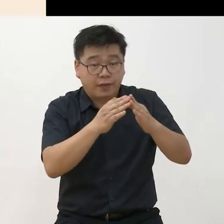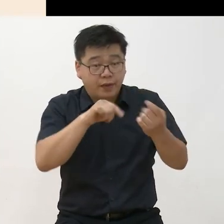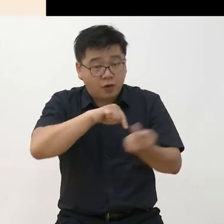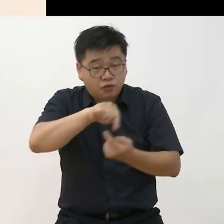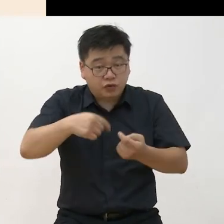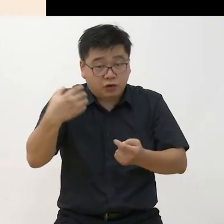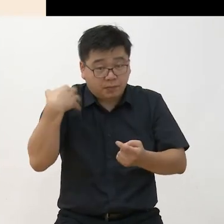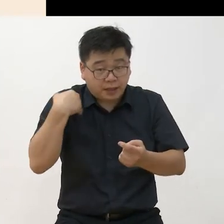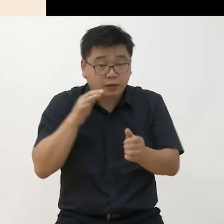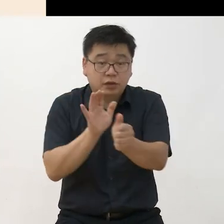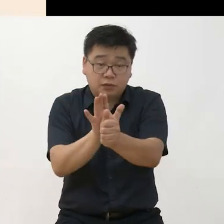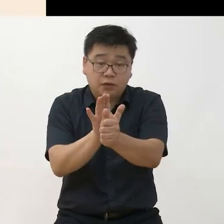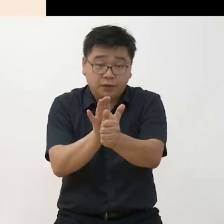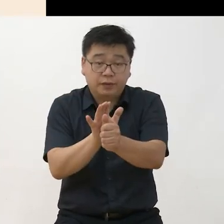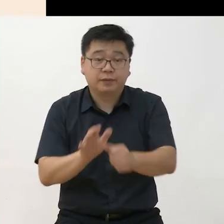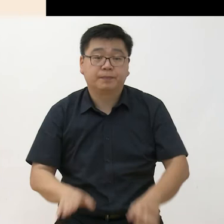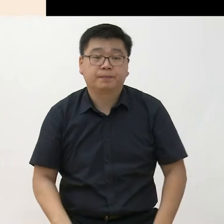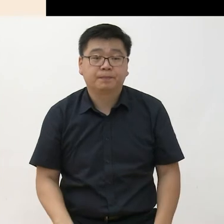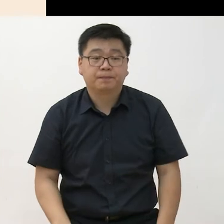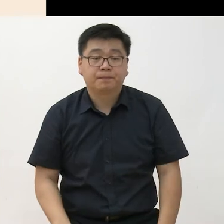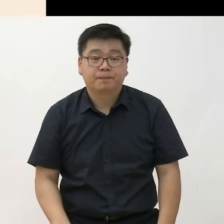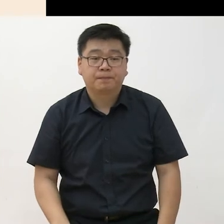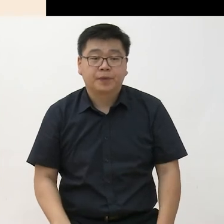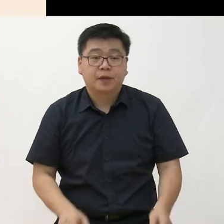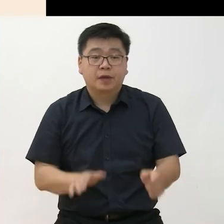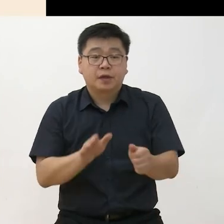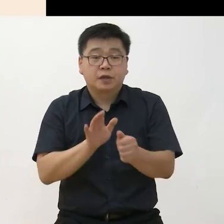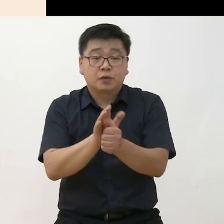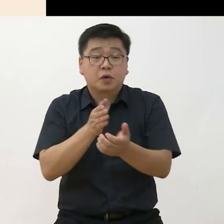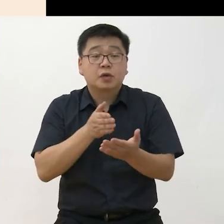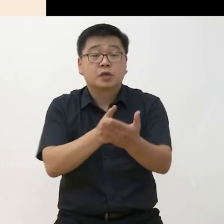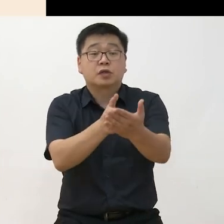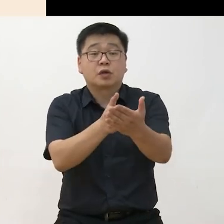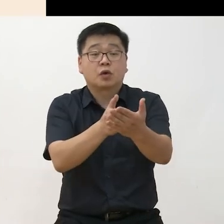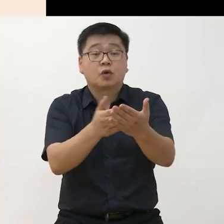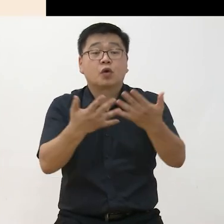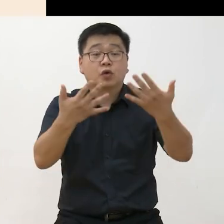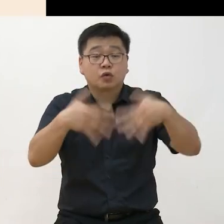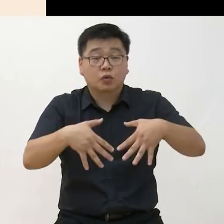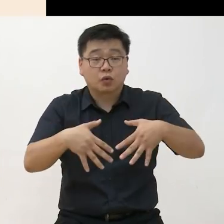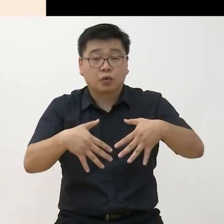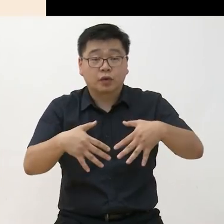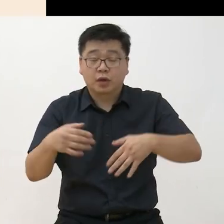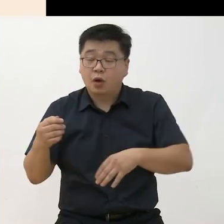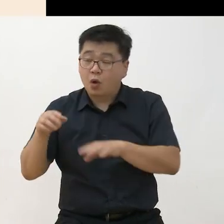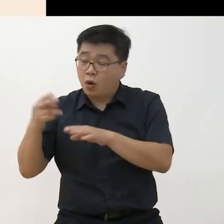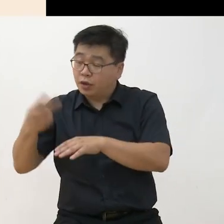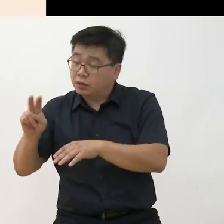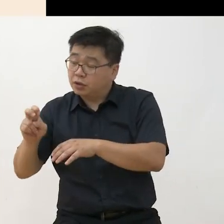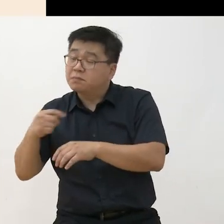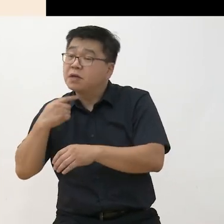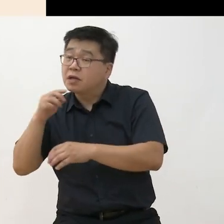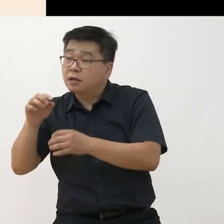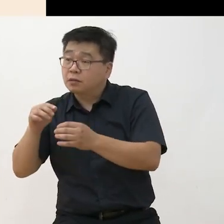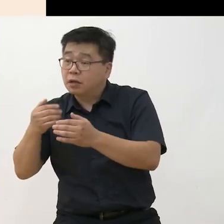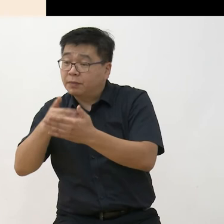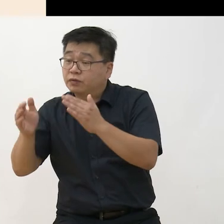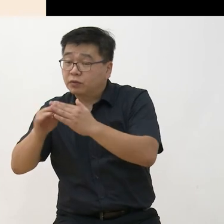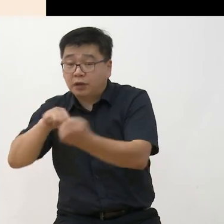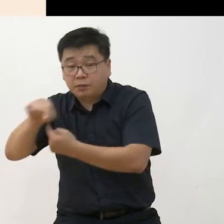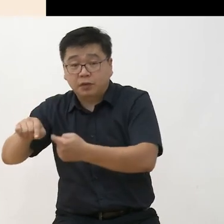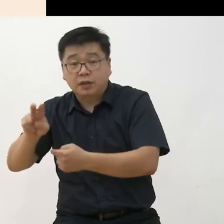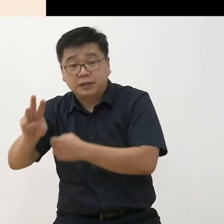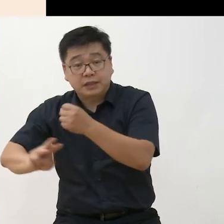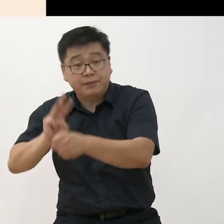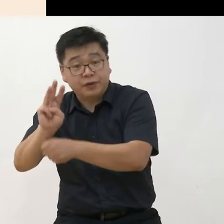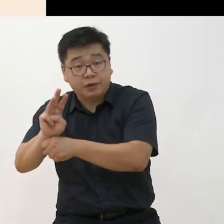운영하는 사업이라고 보시면 될것 같고요. 역시 지원 신청 자격을 20년에는 최소 3년이었는데, 2021년에는